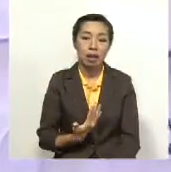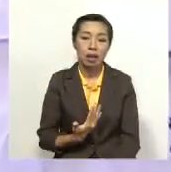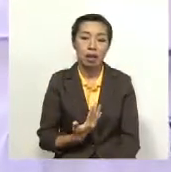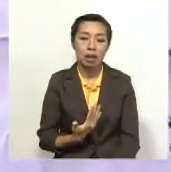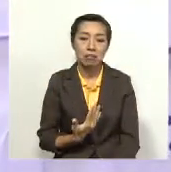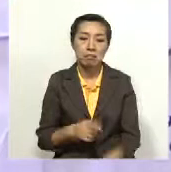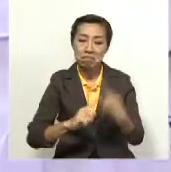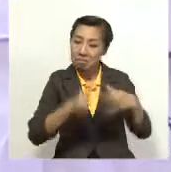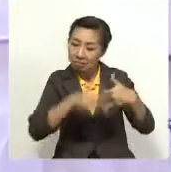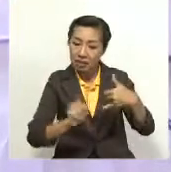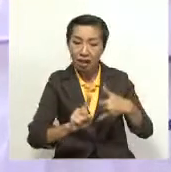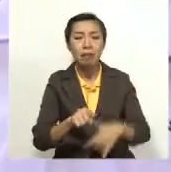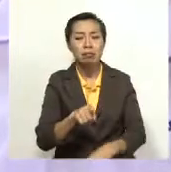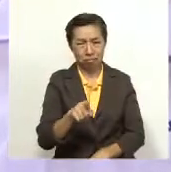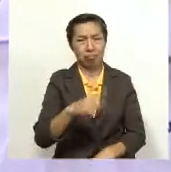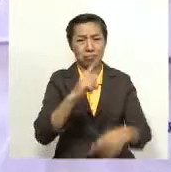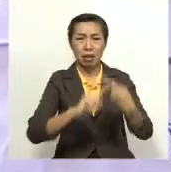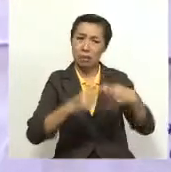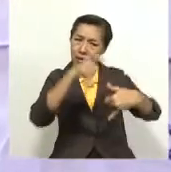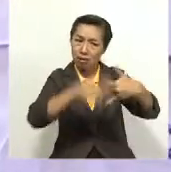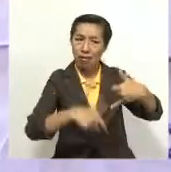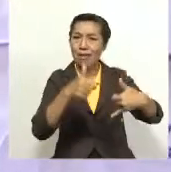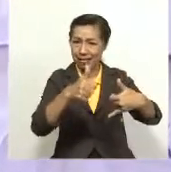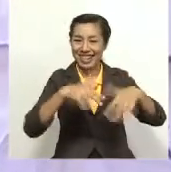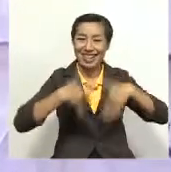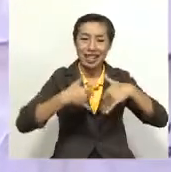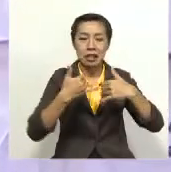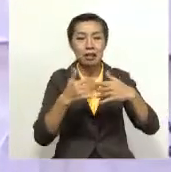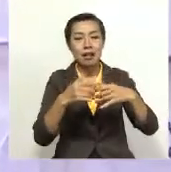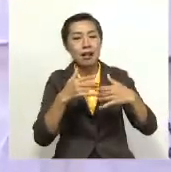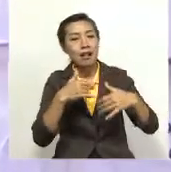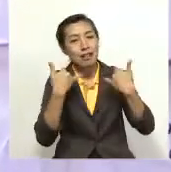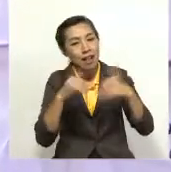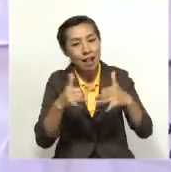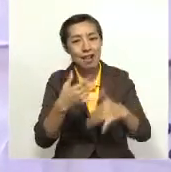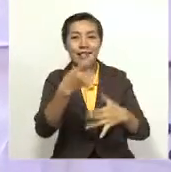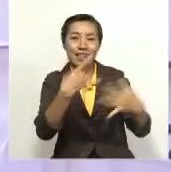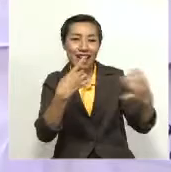ป็นยังไงบ้าง เขาล่าเริงครับชอบเล่นชอบแก่ครับ